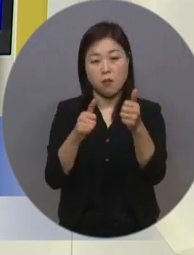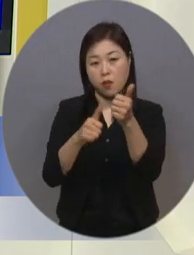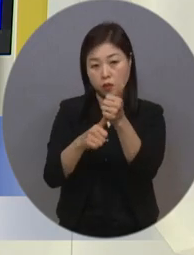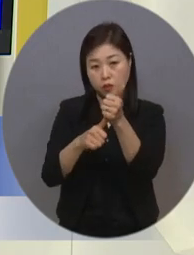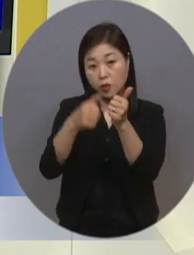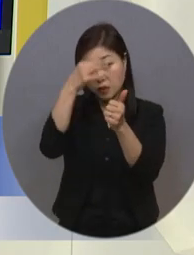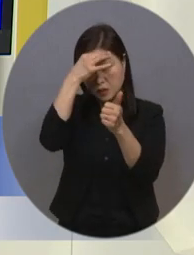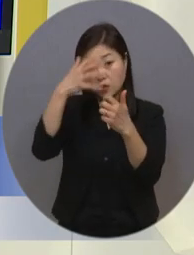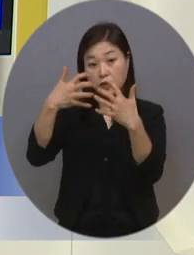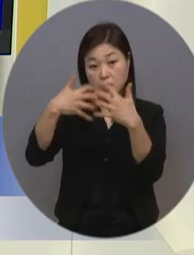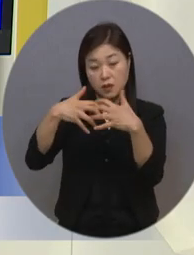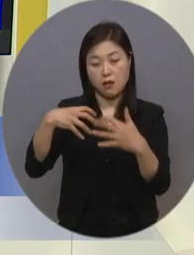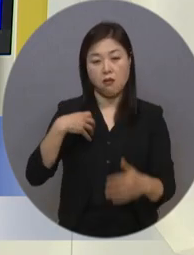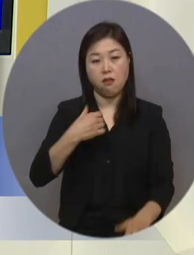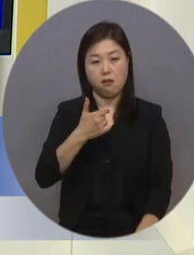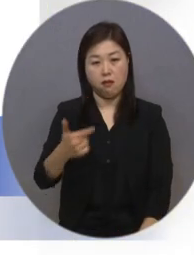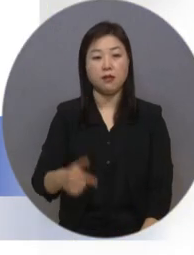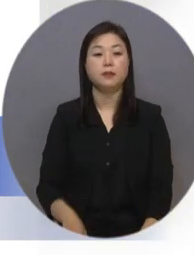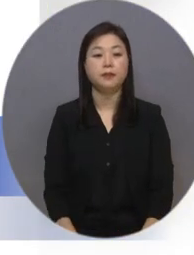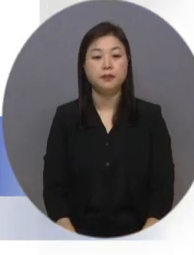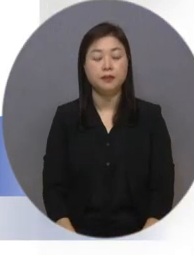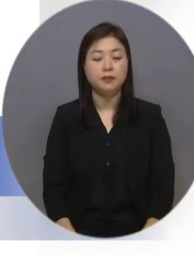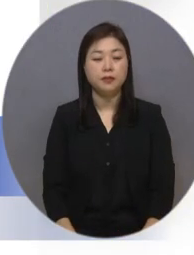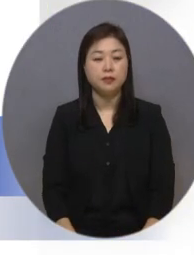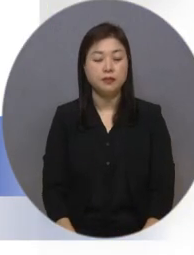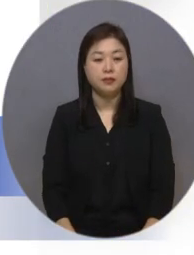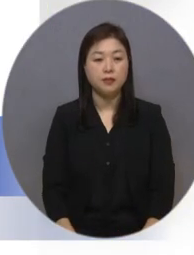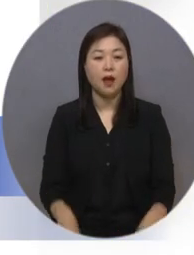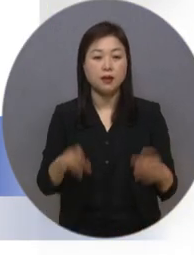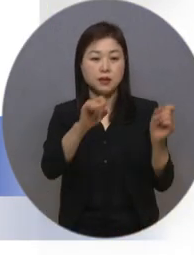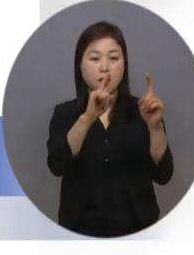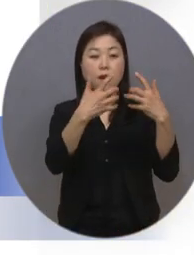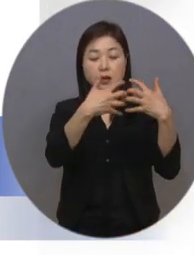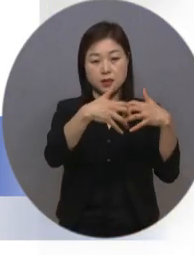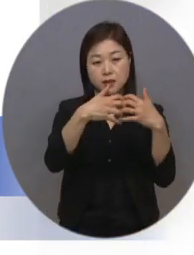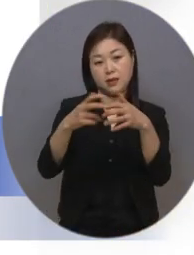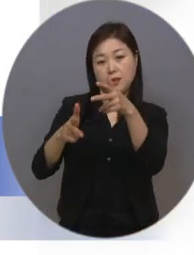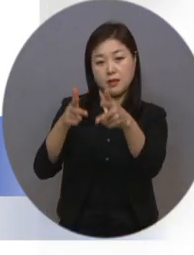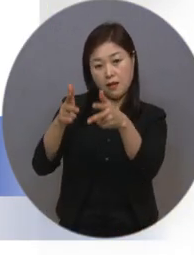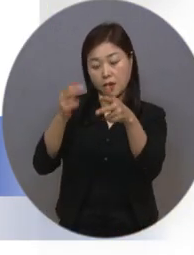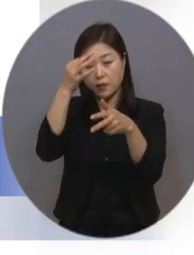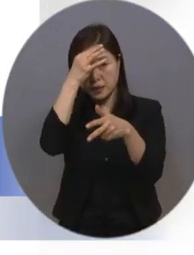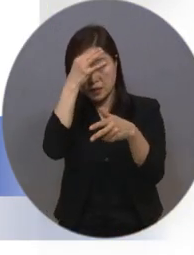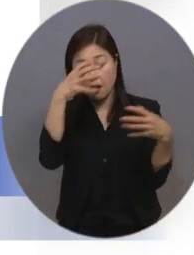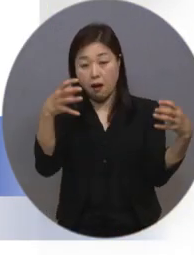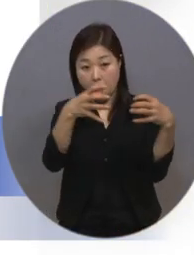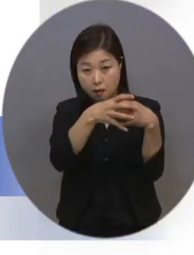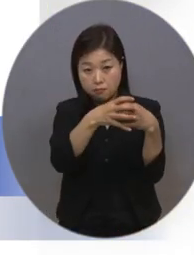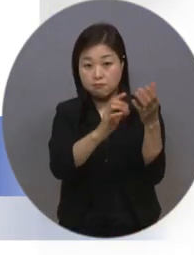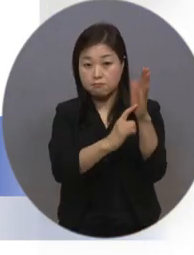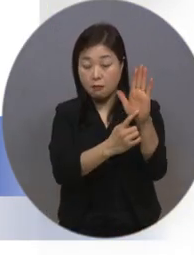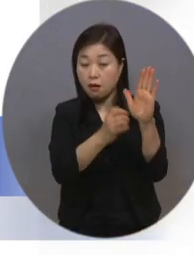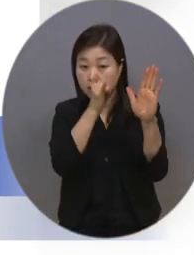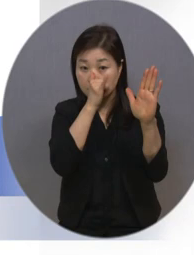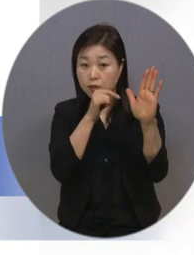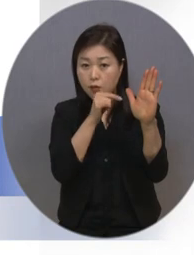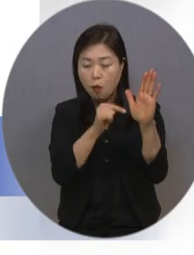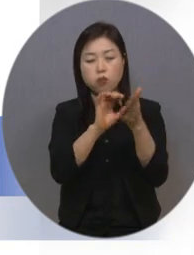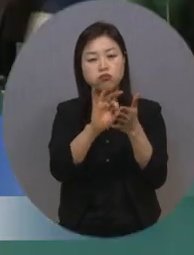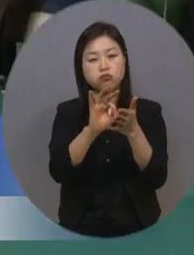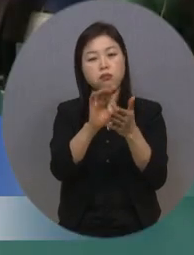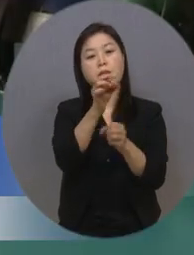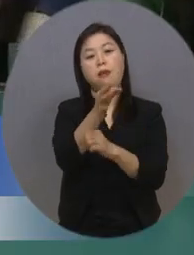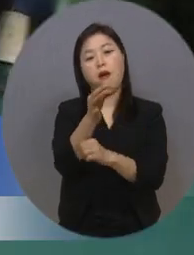보조공학기기의 역할은 상당히 크죠. 특히 재활기기와 산업공학의 융합이 가시화되고 동시에